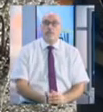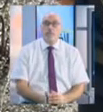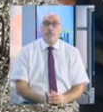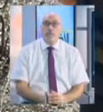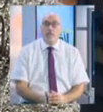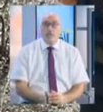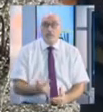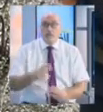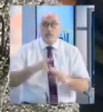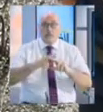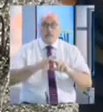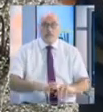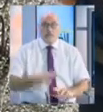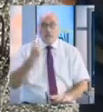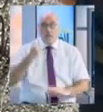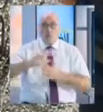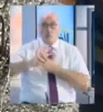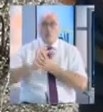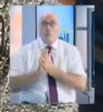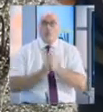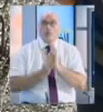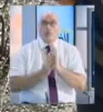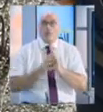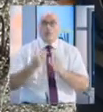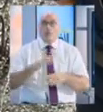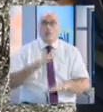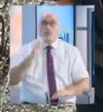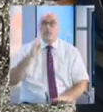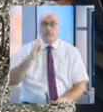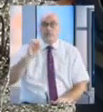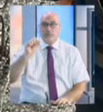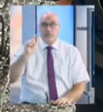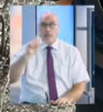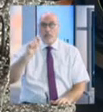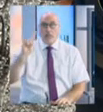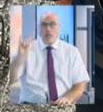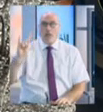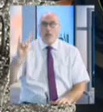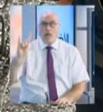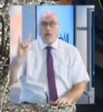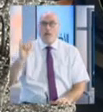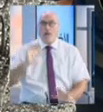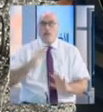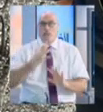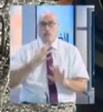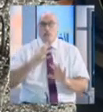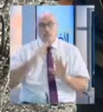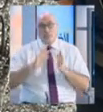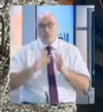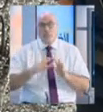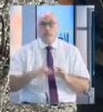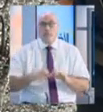إلا حريق واحد اللي هو حريق بني صالح، وقد تم السيطرة عليه بنسبة